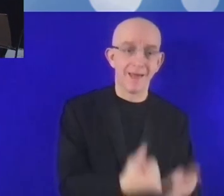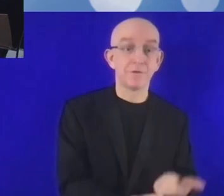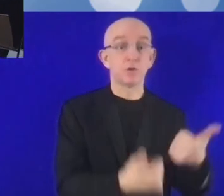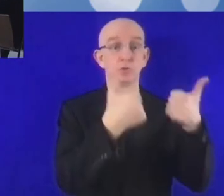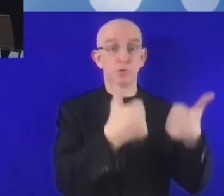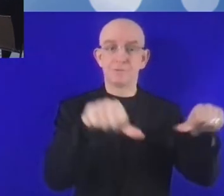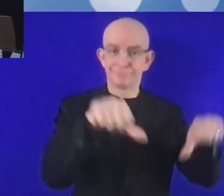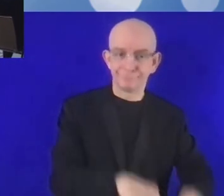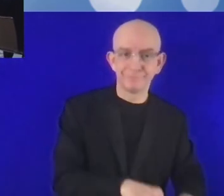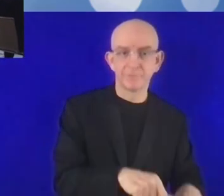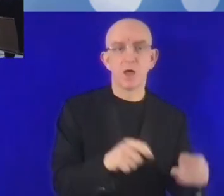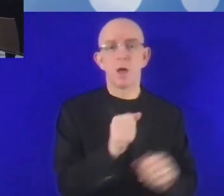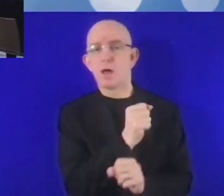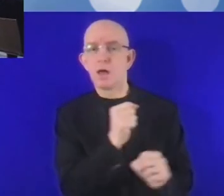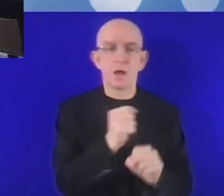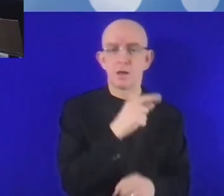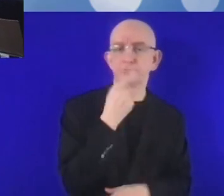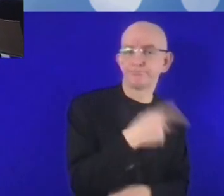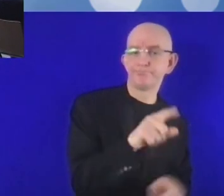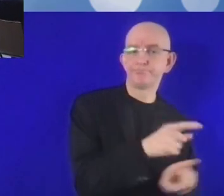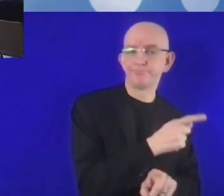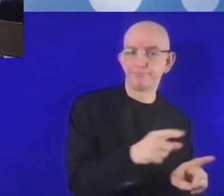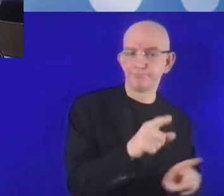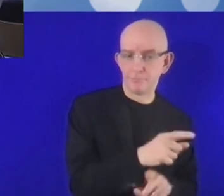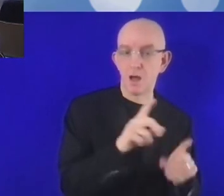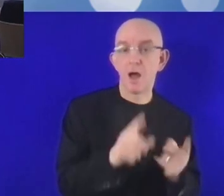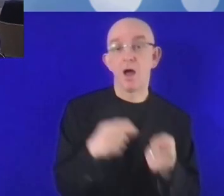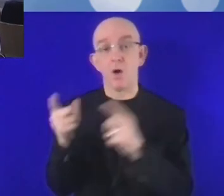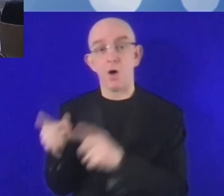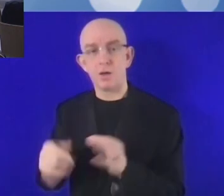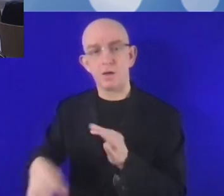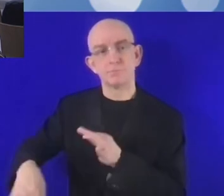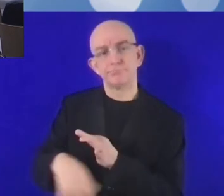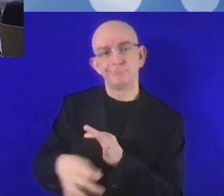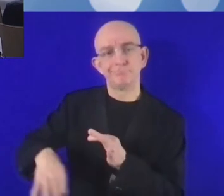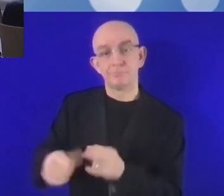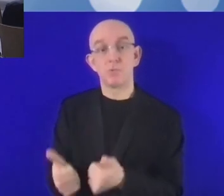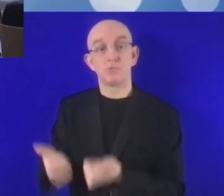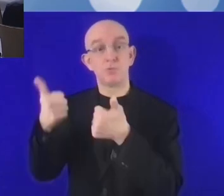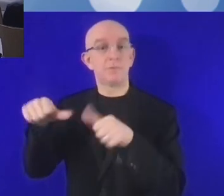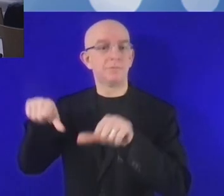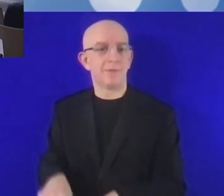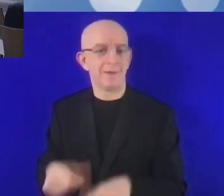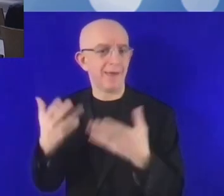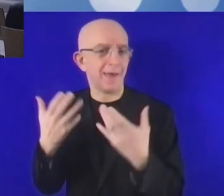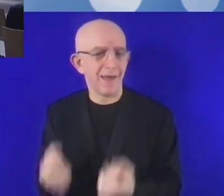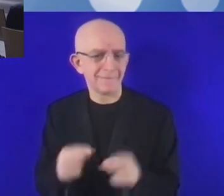较好的传统的古典的音乐。就像我刚才说的，我们有更多